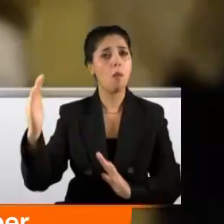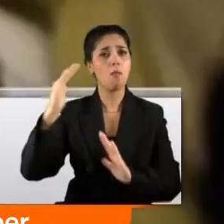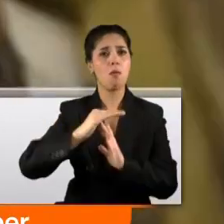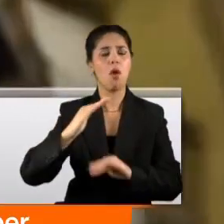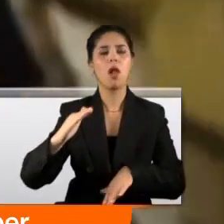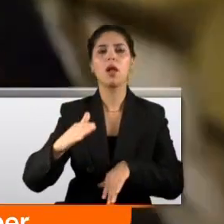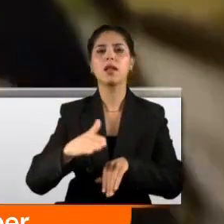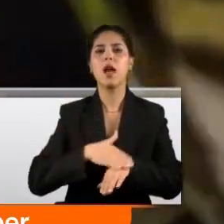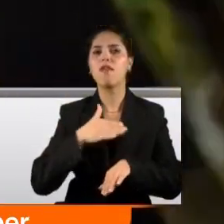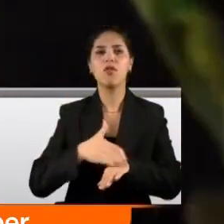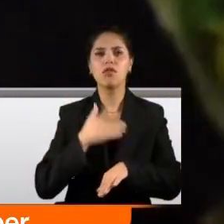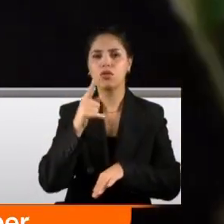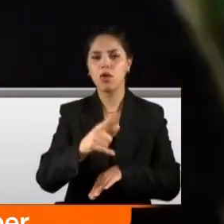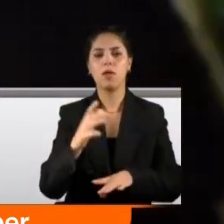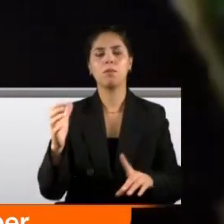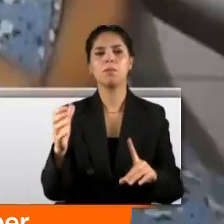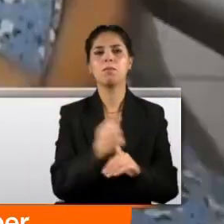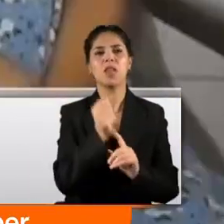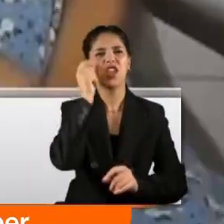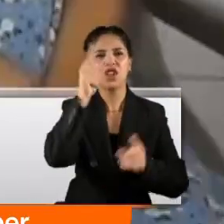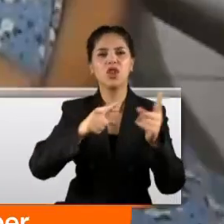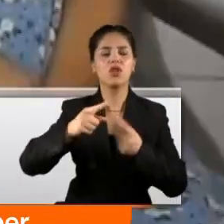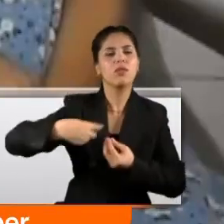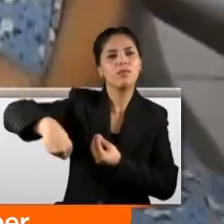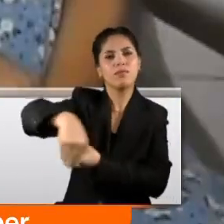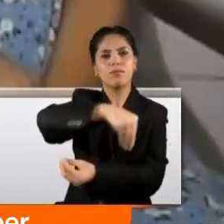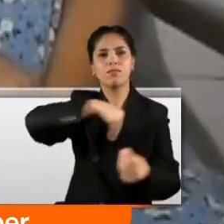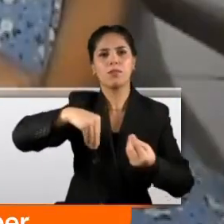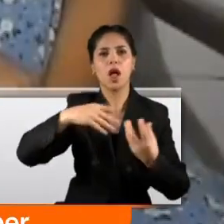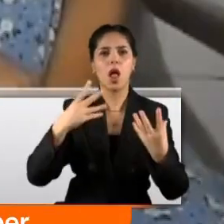kademeli olarak rehine takasına da sahne olacak.